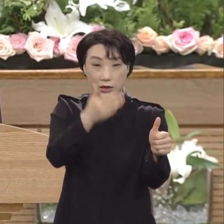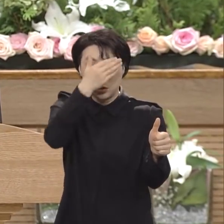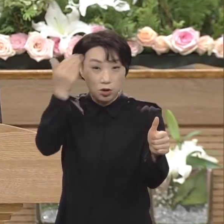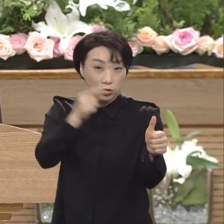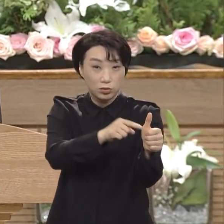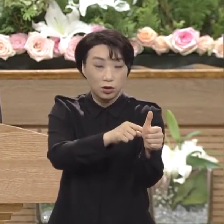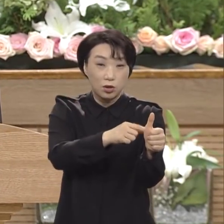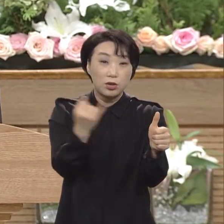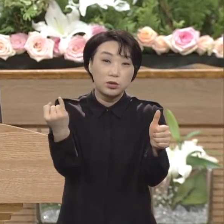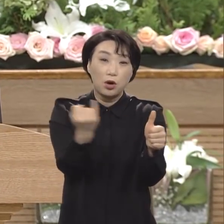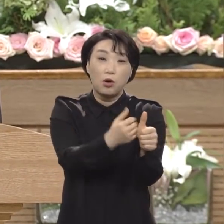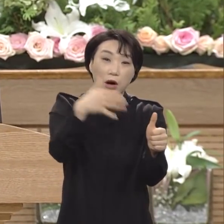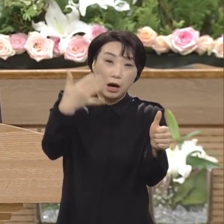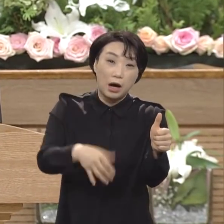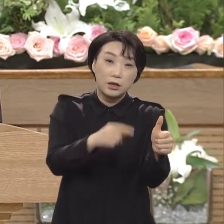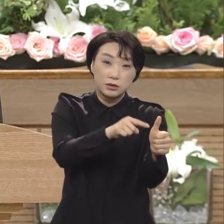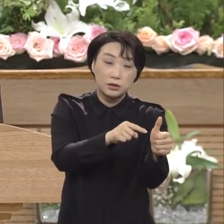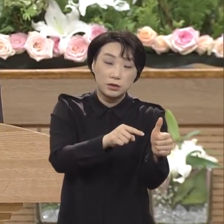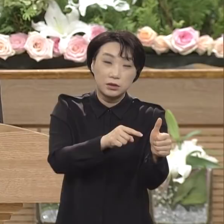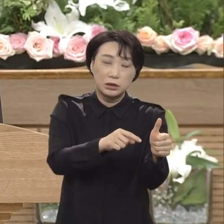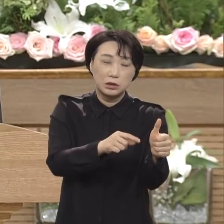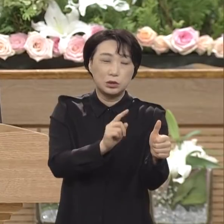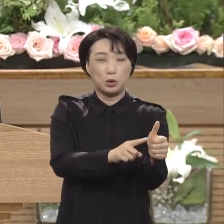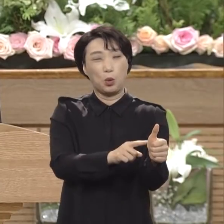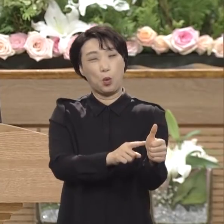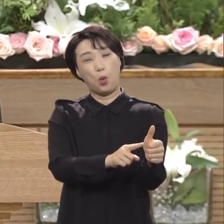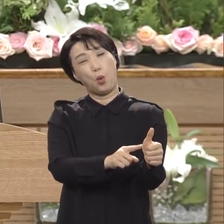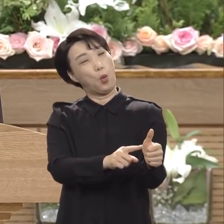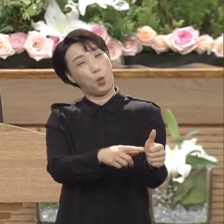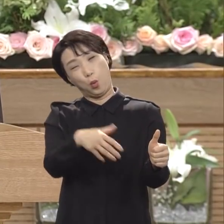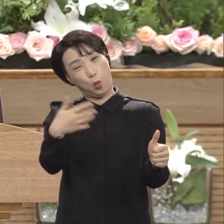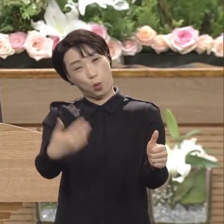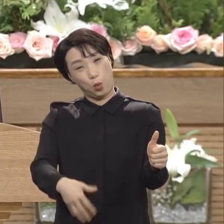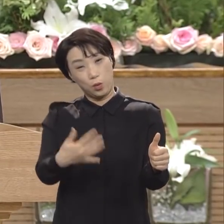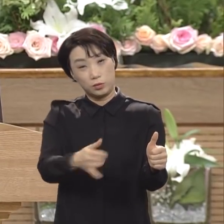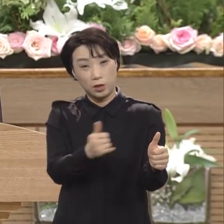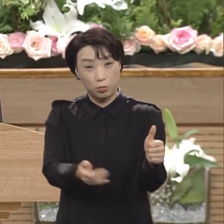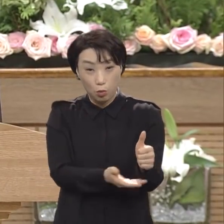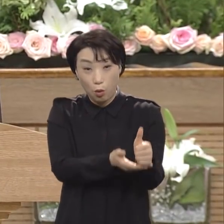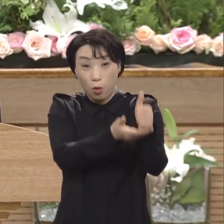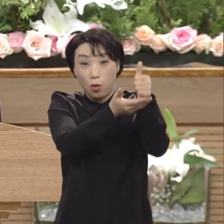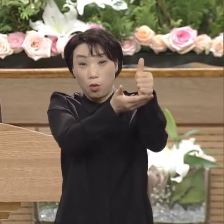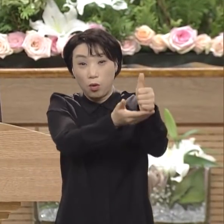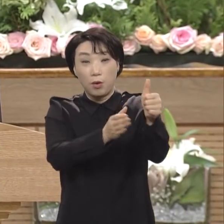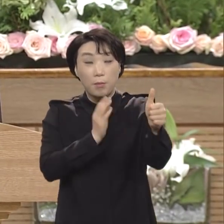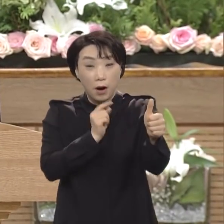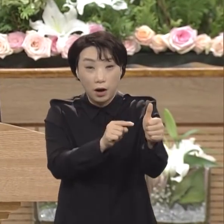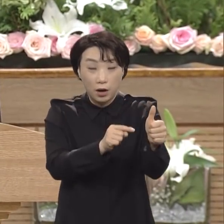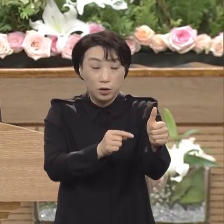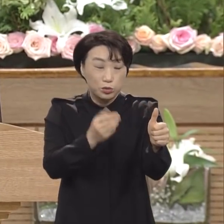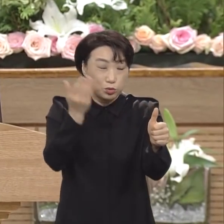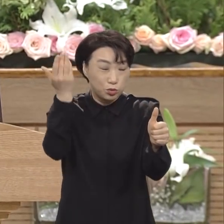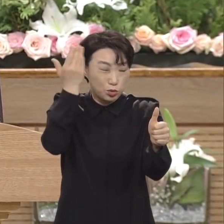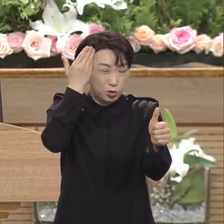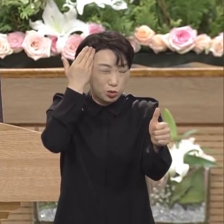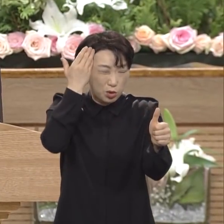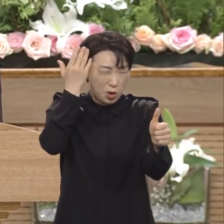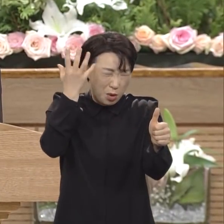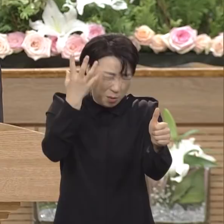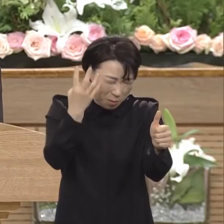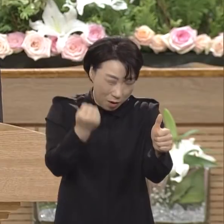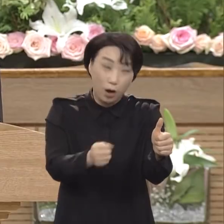결혼도 안 했어요. 아주 스마트한 사람입니다. 응? 스데반은 지식이